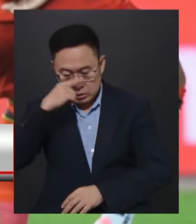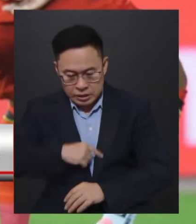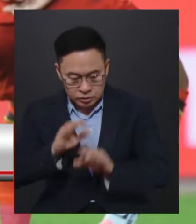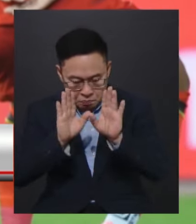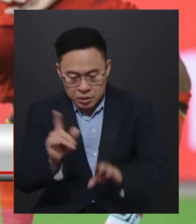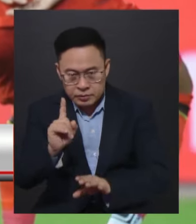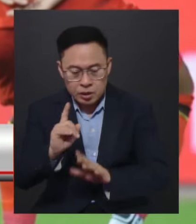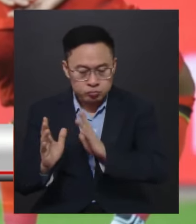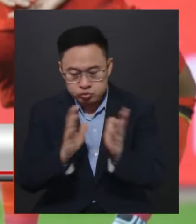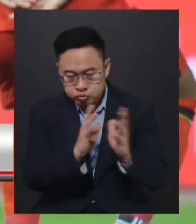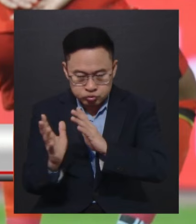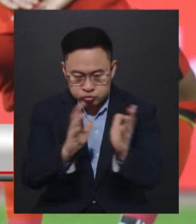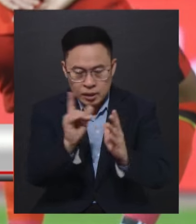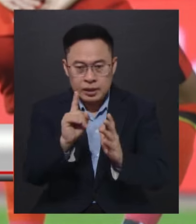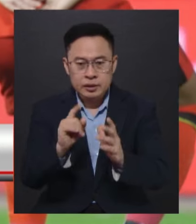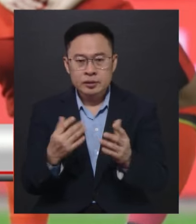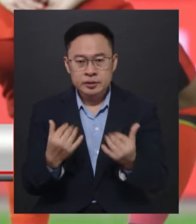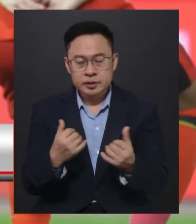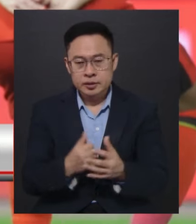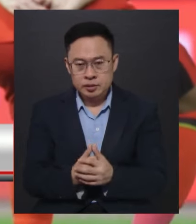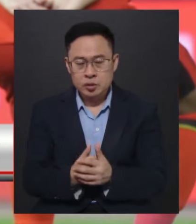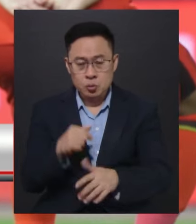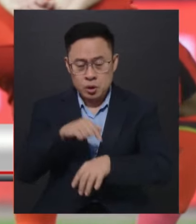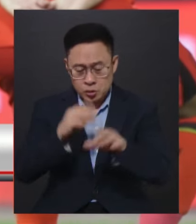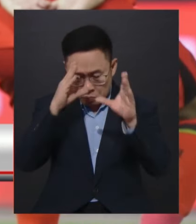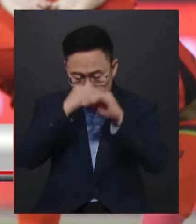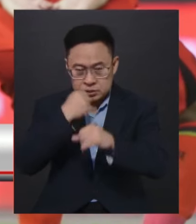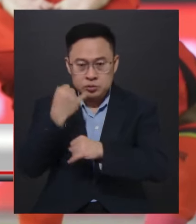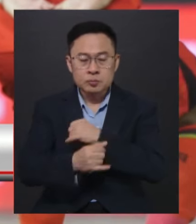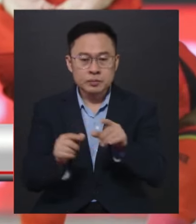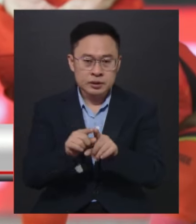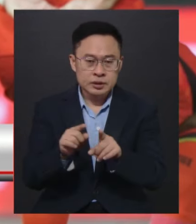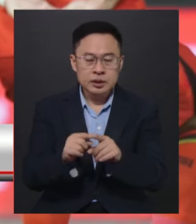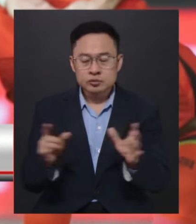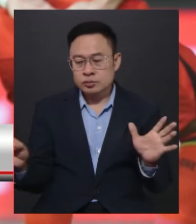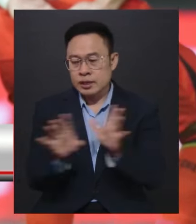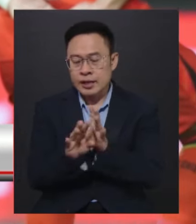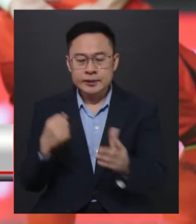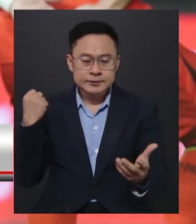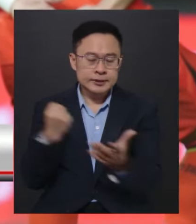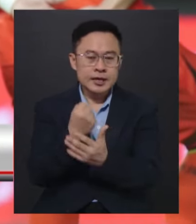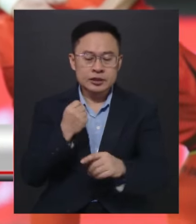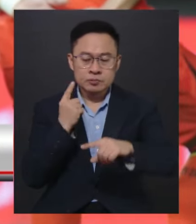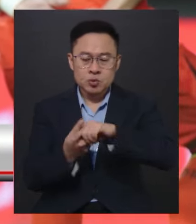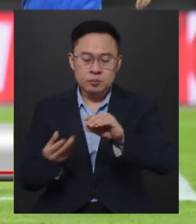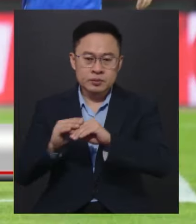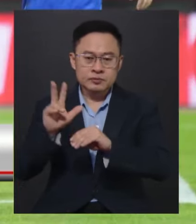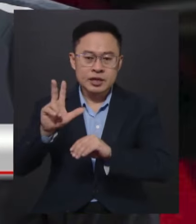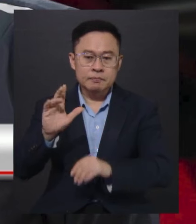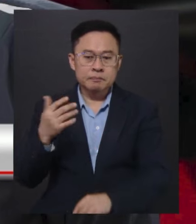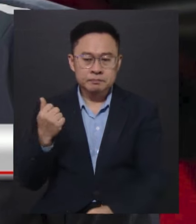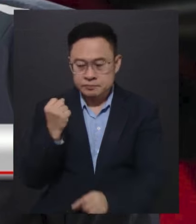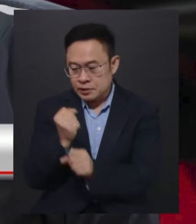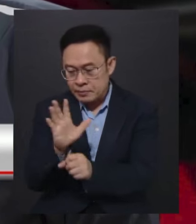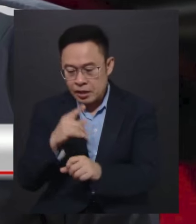ไปวันนี้ก็จบเกมค่อนข้างดึกผมไม่สามารถพาทีมเก็บ 3แต้มได้ต้องขอโทษแฟนบอล